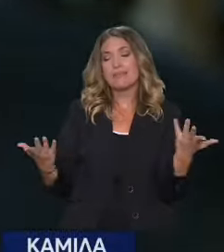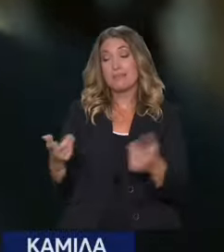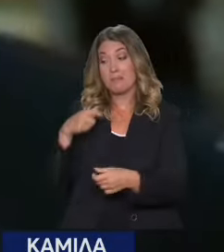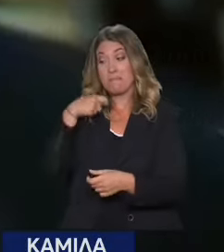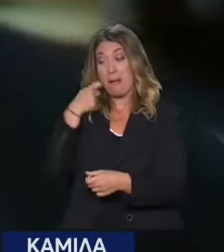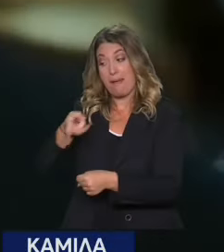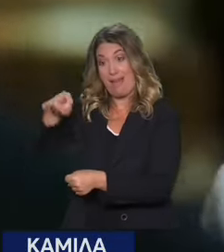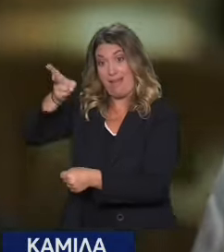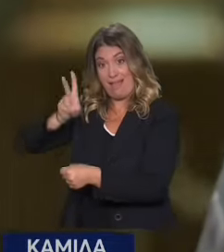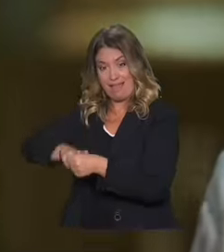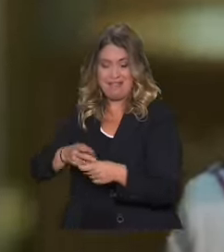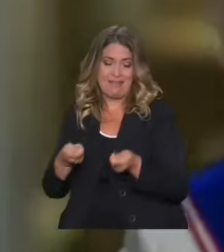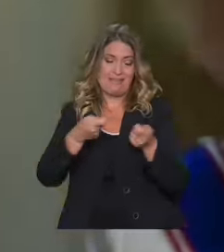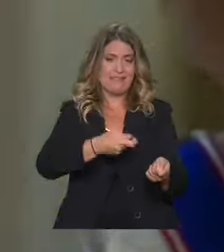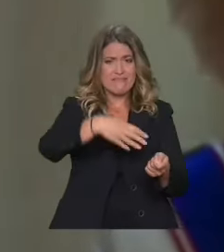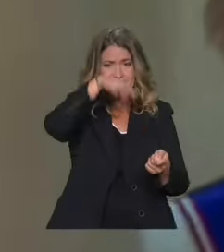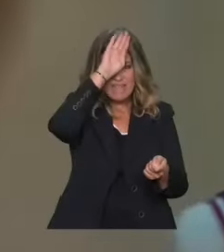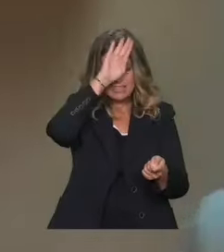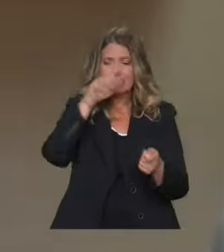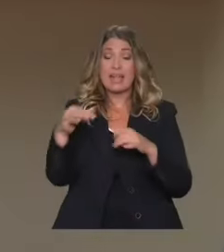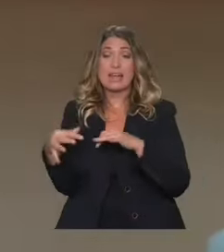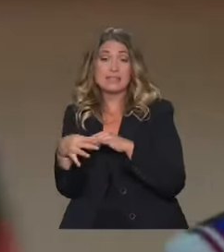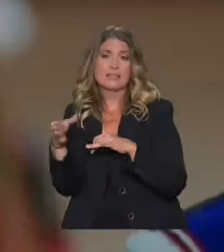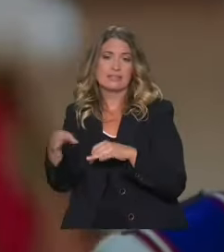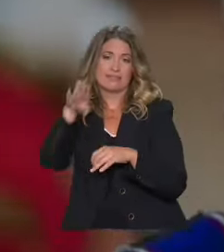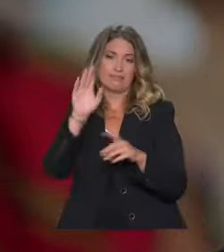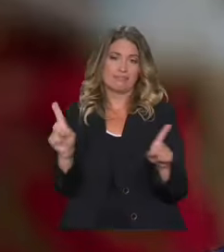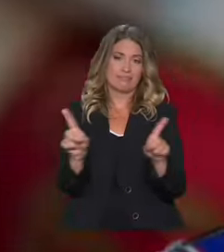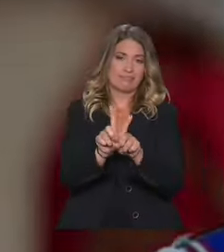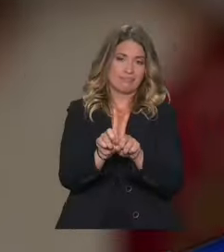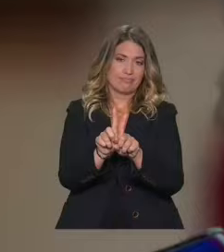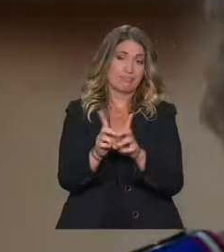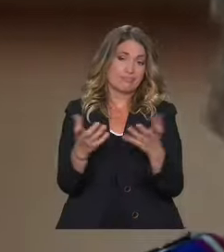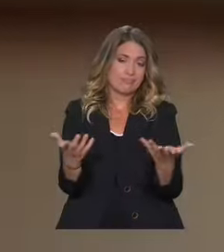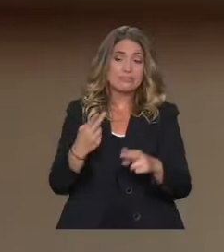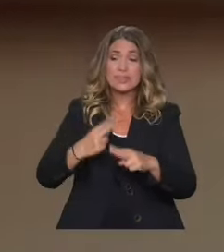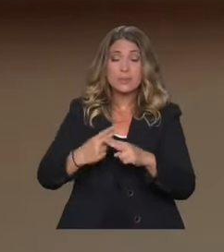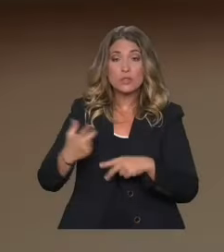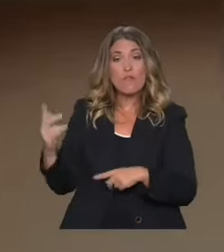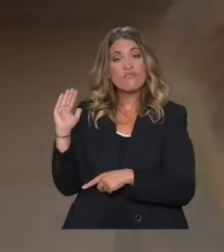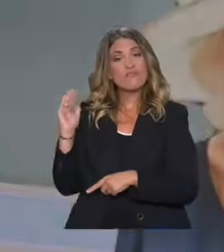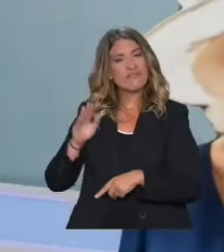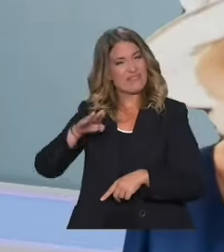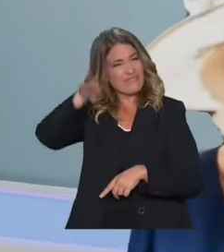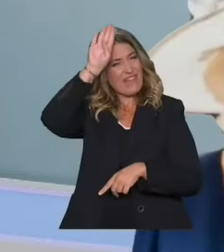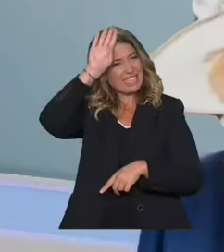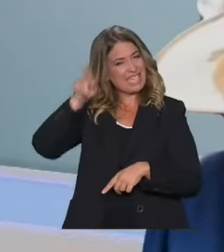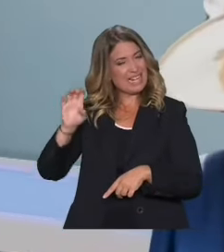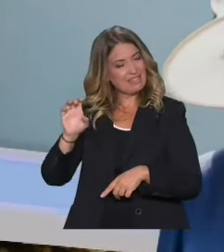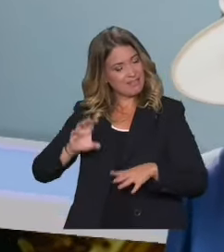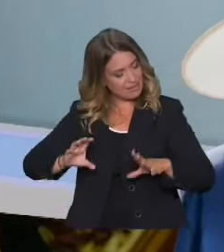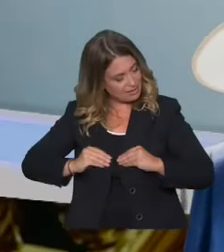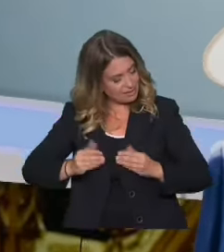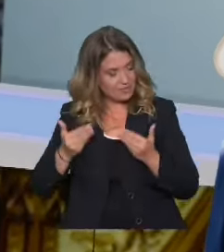και η Καμίλα βασιλική σύζυγος. Και μάλιστα με τις ευλογίες της ίδιας της βασίλισσας Ελισάβετ. Αυτά είναι τα